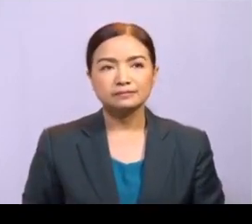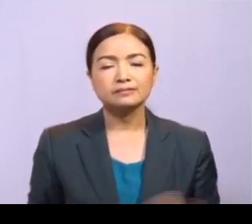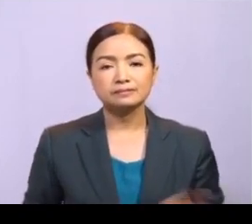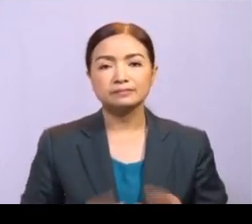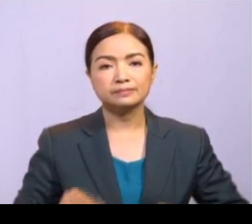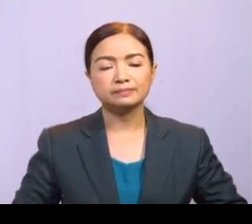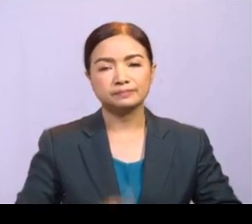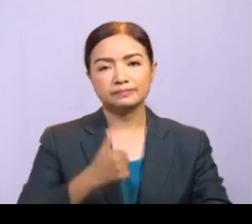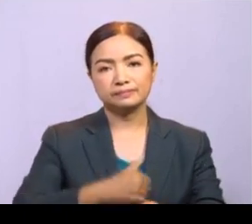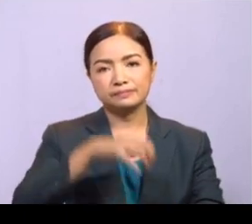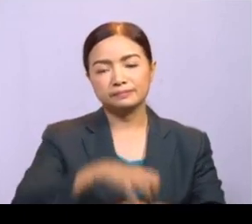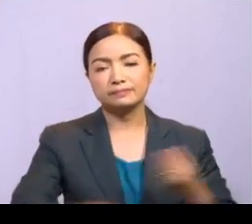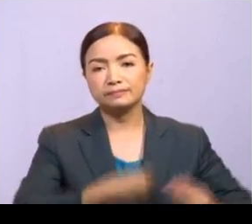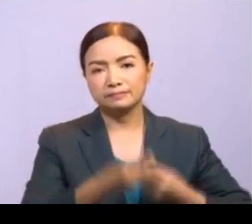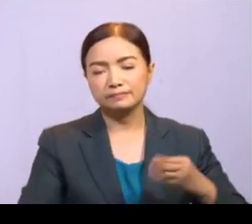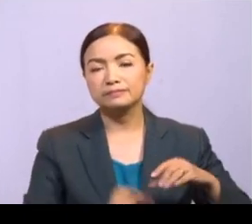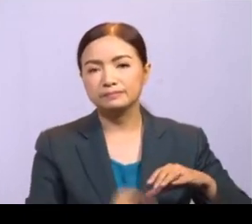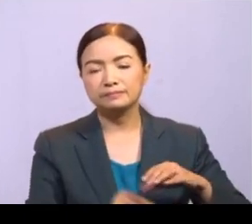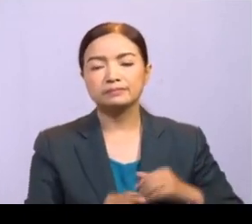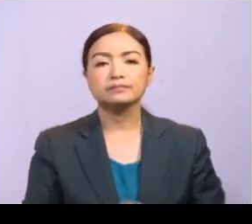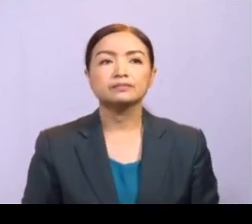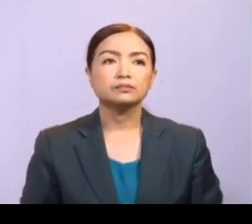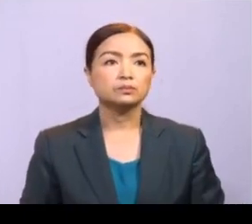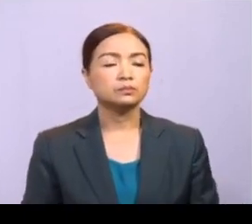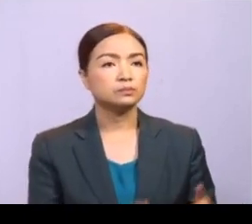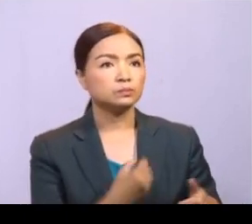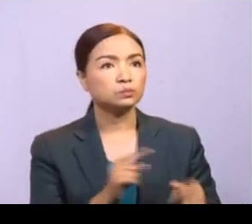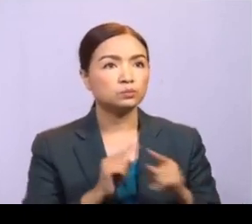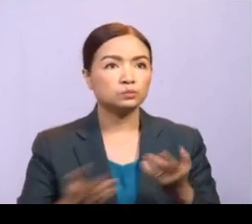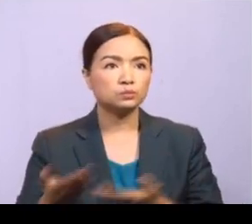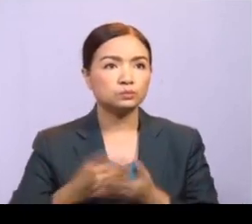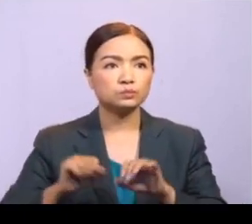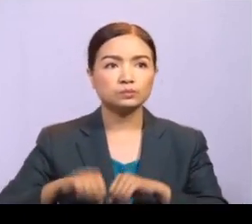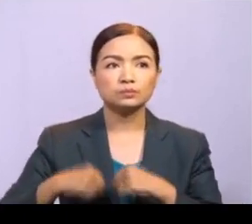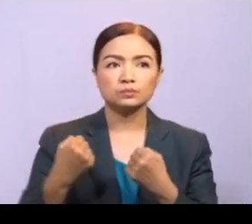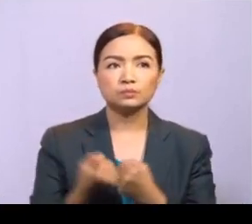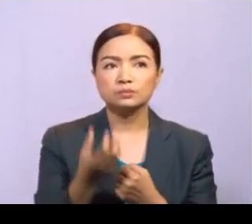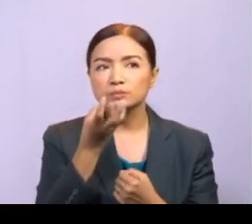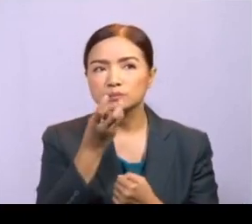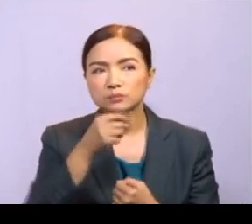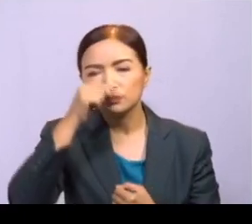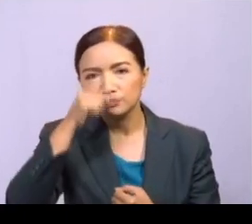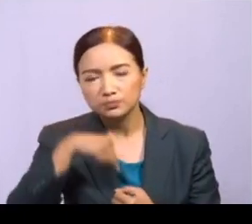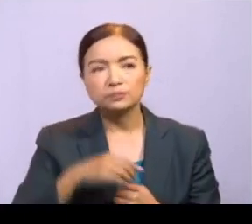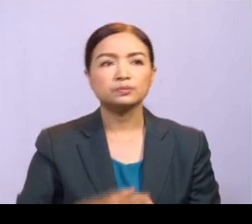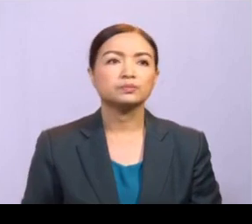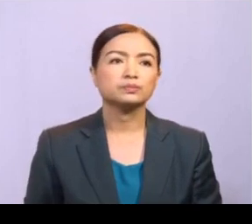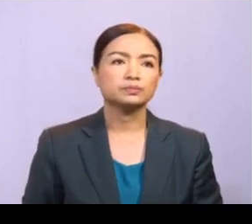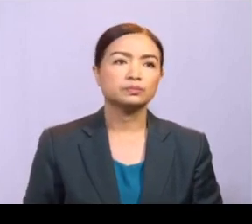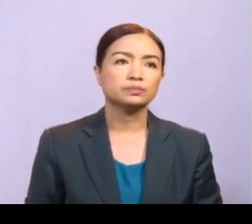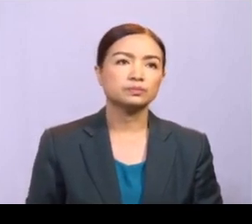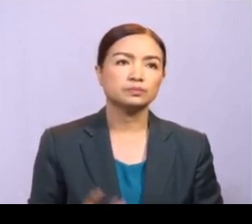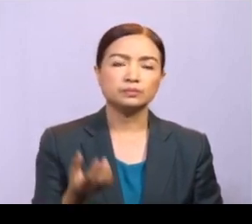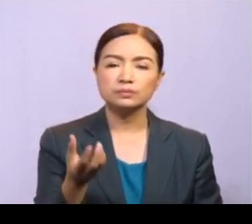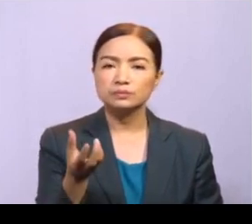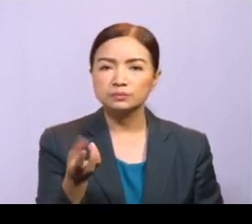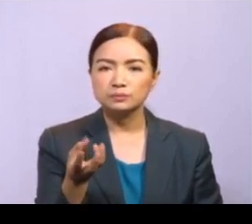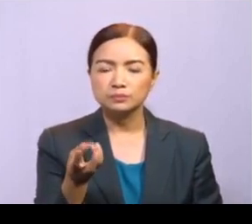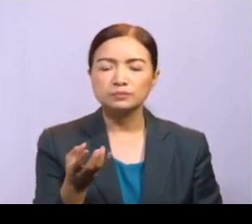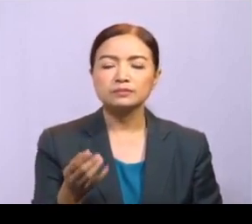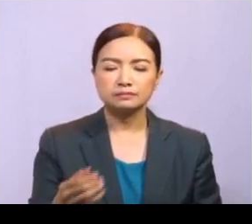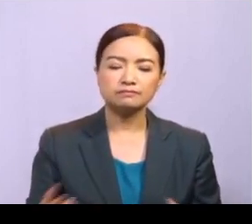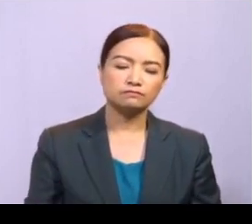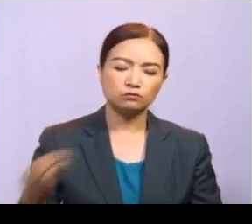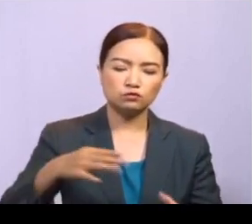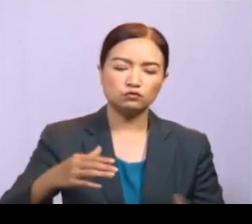ประชุมการระหว่างอธิบดีกรมการค้าภายในบอกว่าได้ร่วมหารือกับสมาคมข้าวถุงไทยและผู้ประกอบการเข้าสารบรรจุถุงรายใหญ่